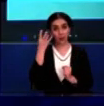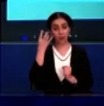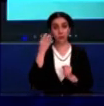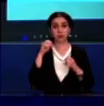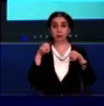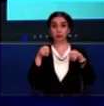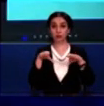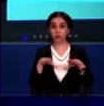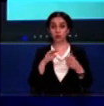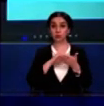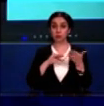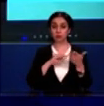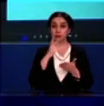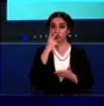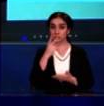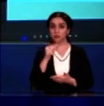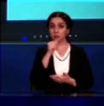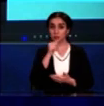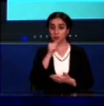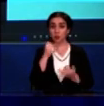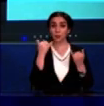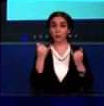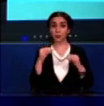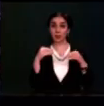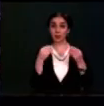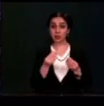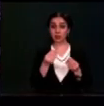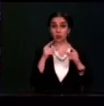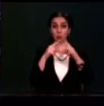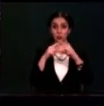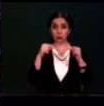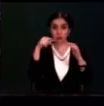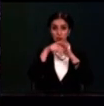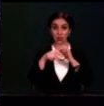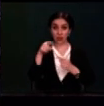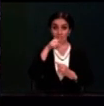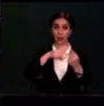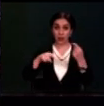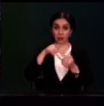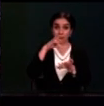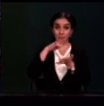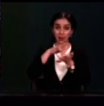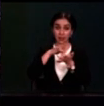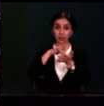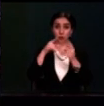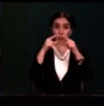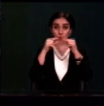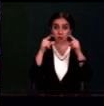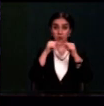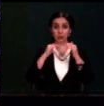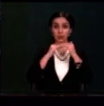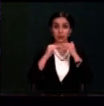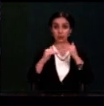yechish jarayonida qo'llab ko'ramiz. Berilgan uchburchak ichki chizilgan aylana markazidan uchburchak